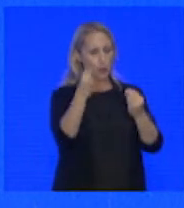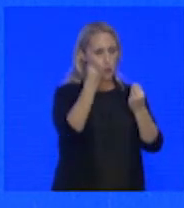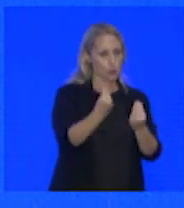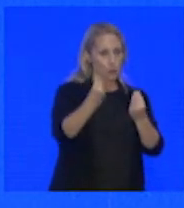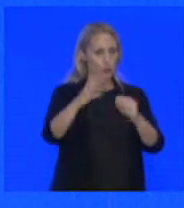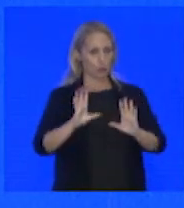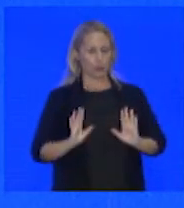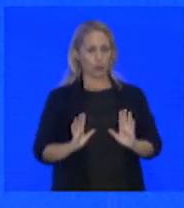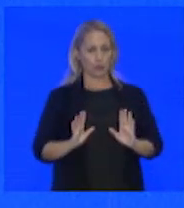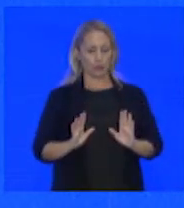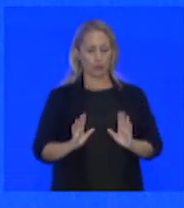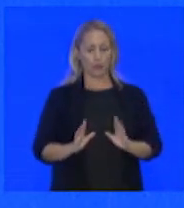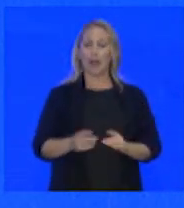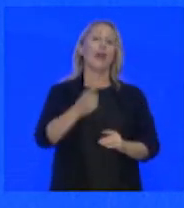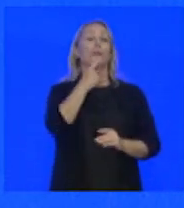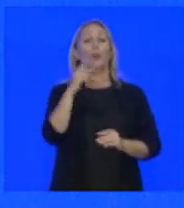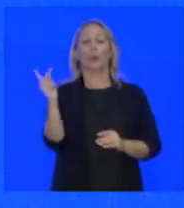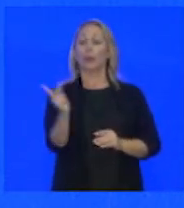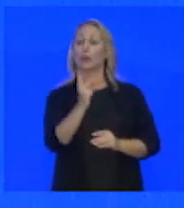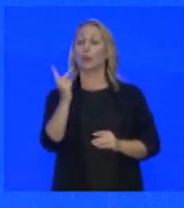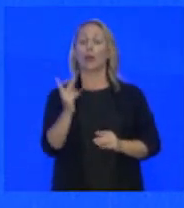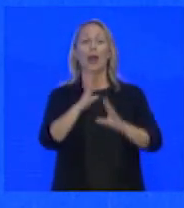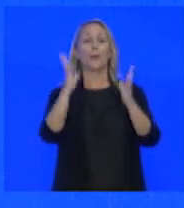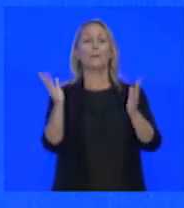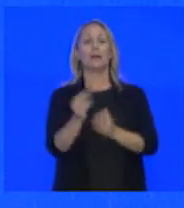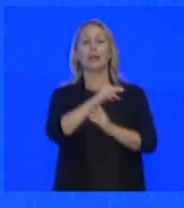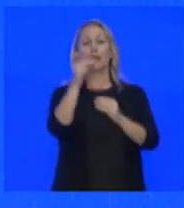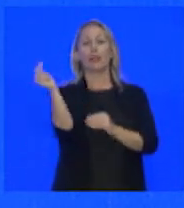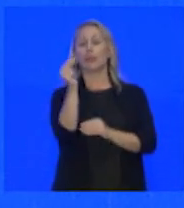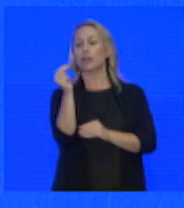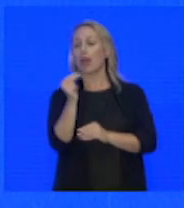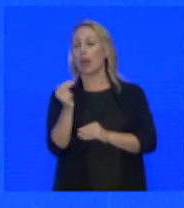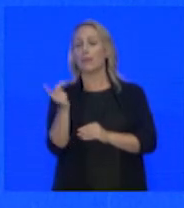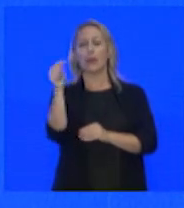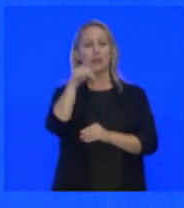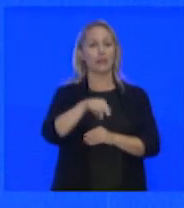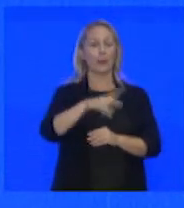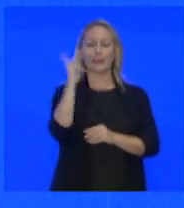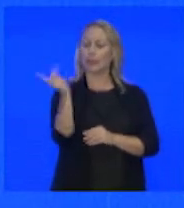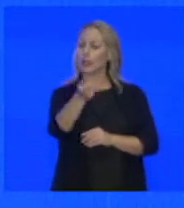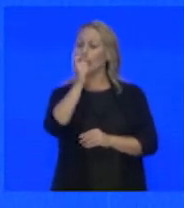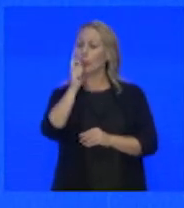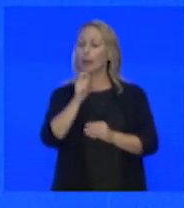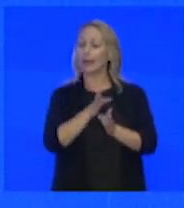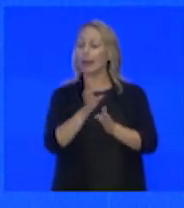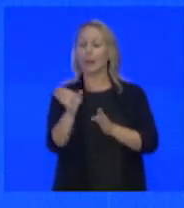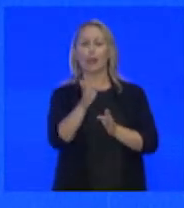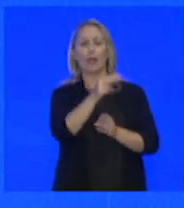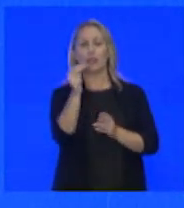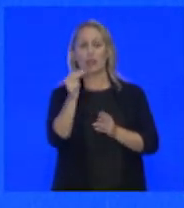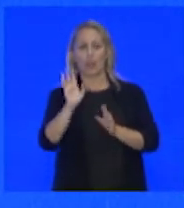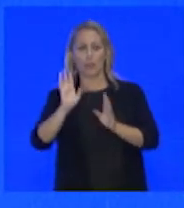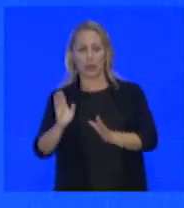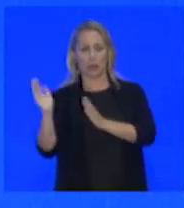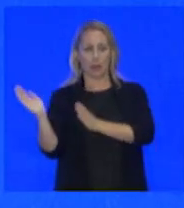θολώσω το οικονομικό μας πλαίσιο με μέτρα που αφορούν άλλες πλευρές της κυβερνητικής πολιτικής. Άλλωστε, σε